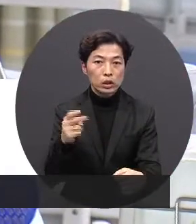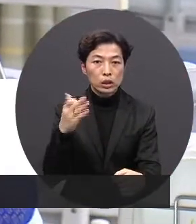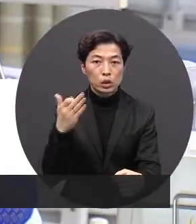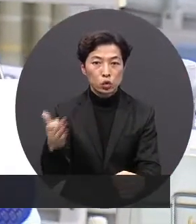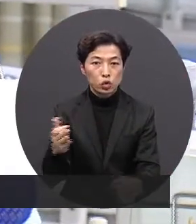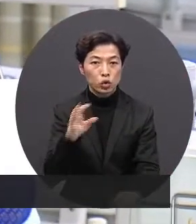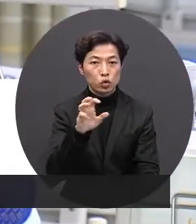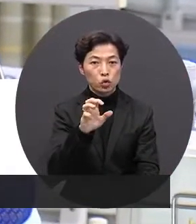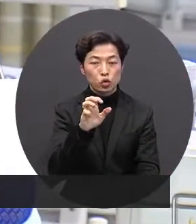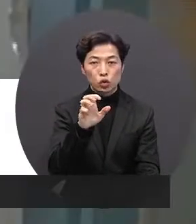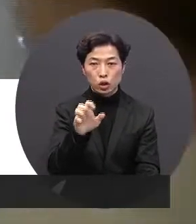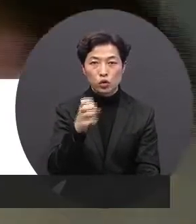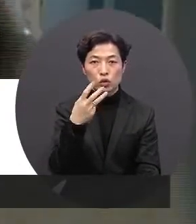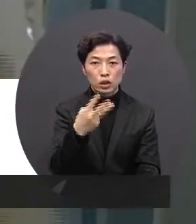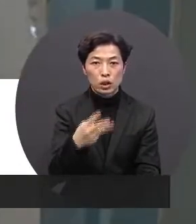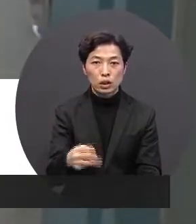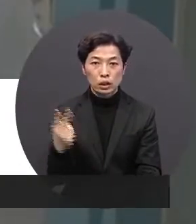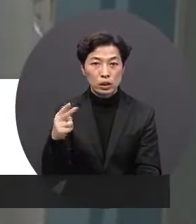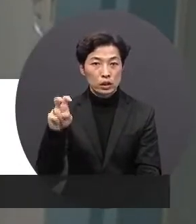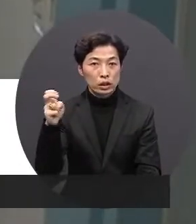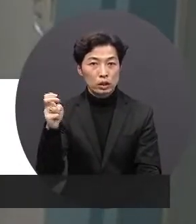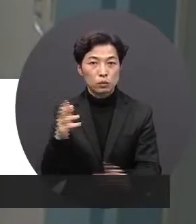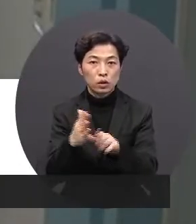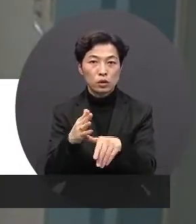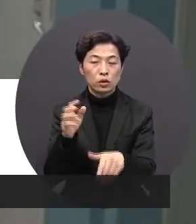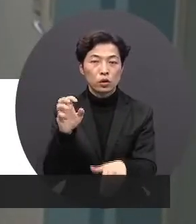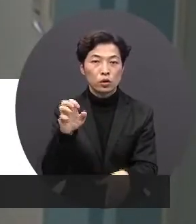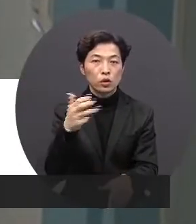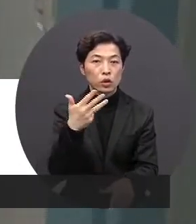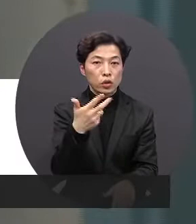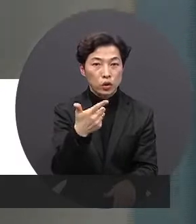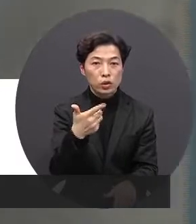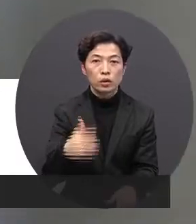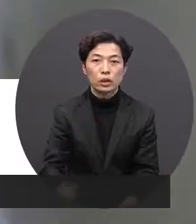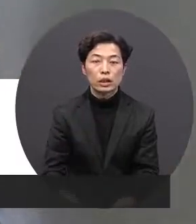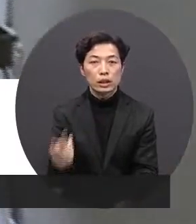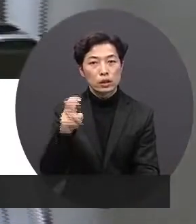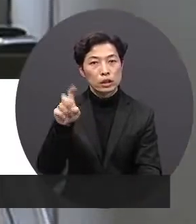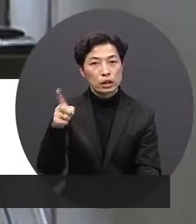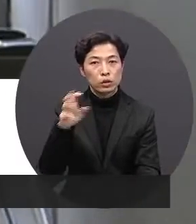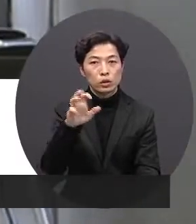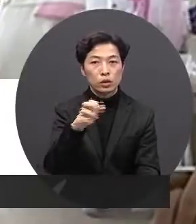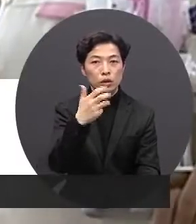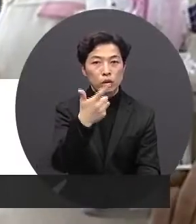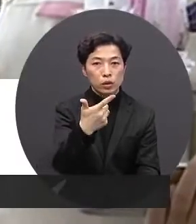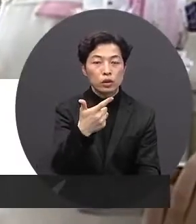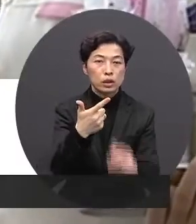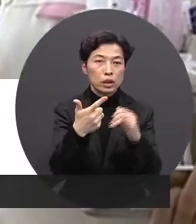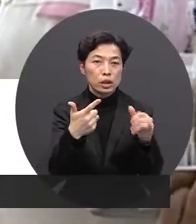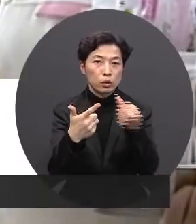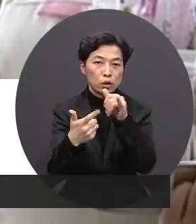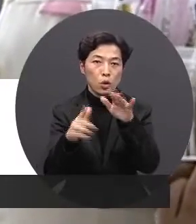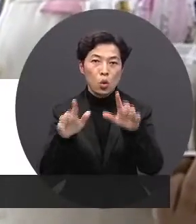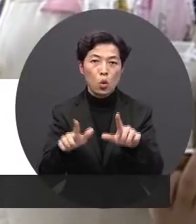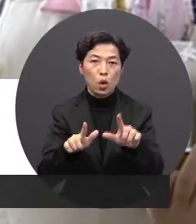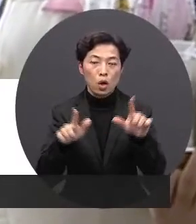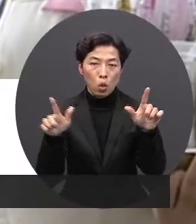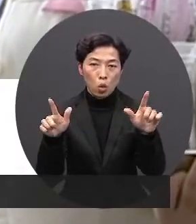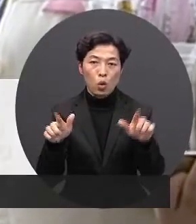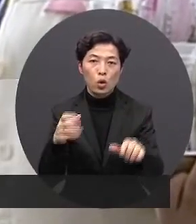2019년 63명, 2020년 86명, 2021년 86명으로 올해도